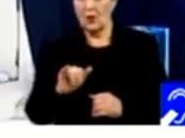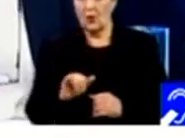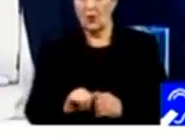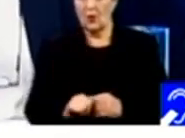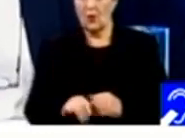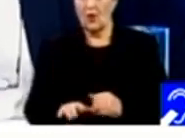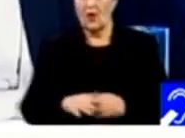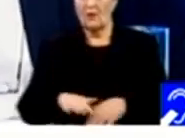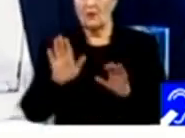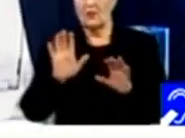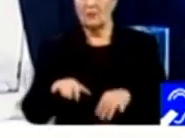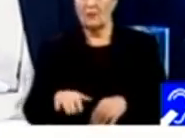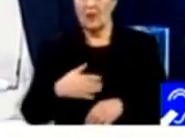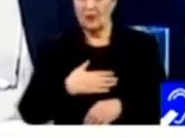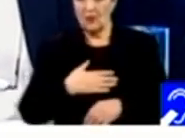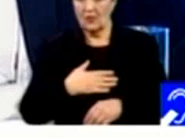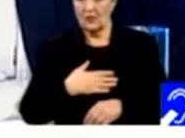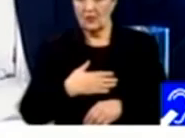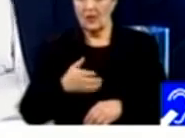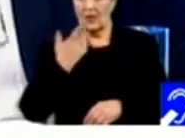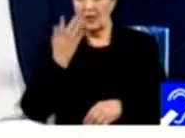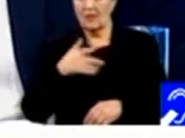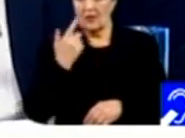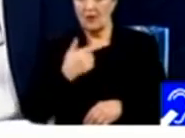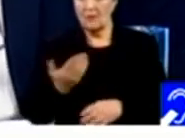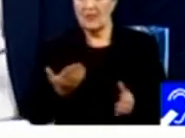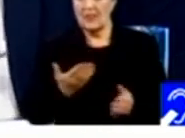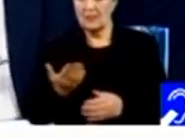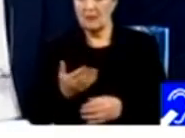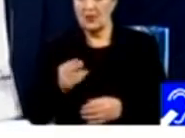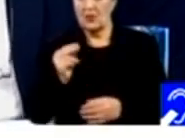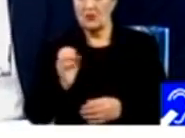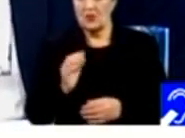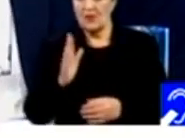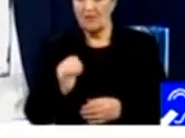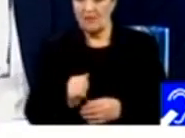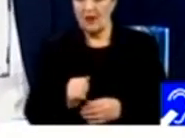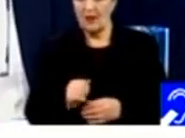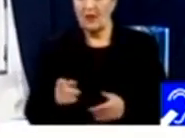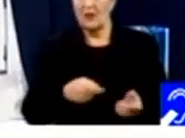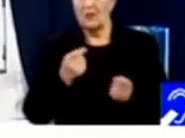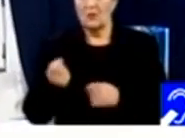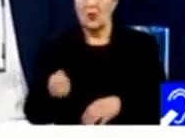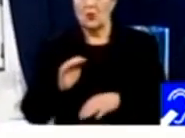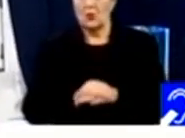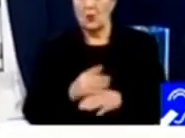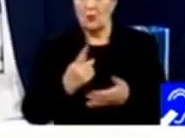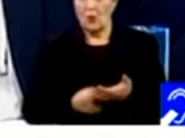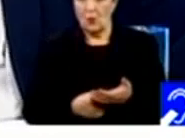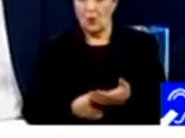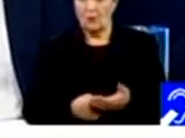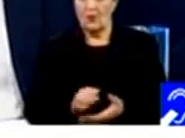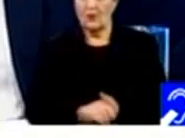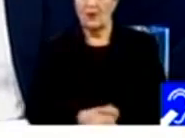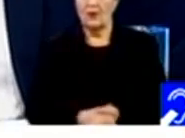vicepreședintele fracțiunii noastre. Deci, atunci când vorbiți despre ceva, documentați-vă. Iar eu am să vă aduc probe în acest sens, ca dumneavoastră să știți